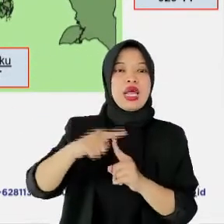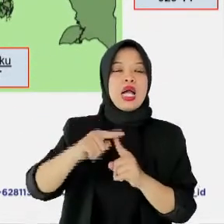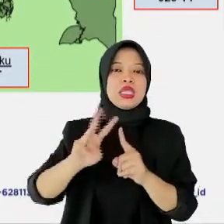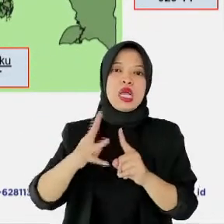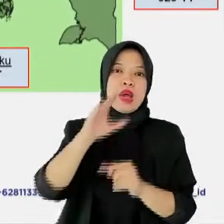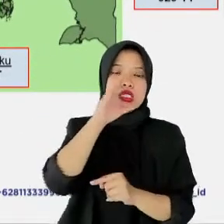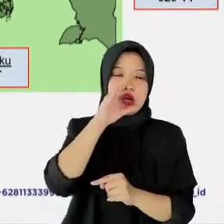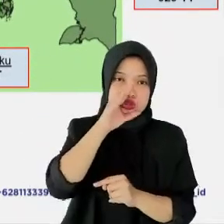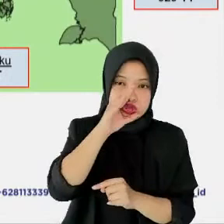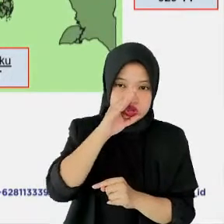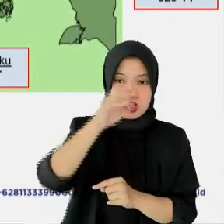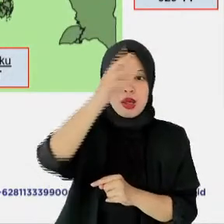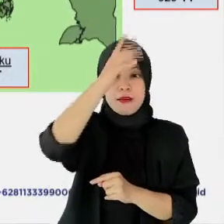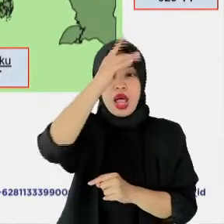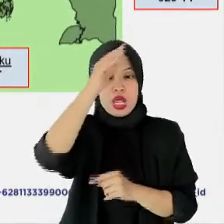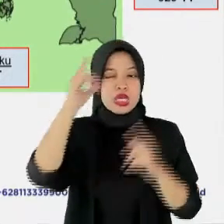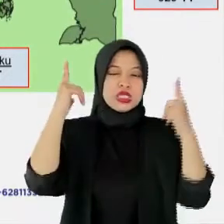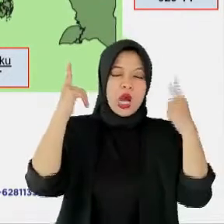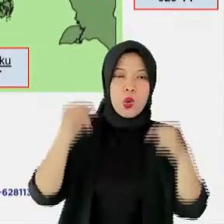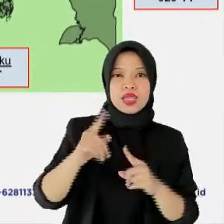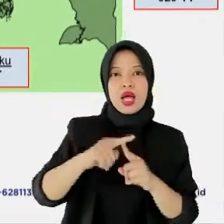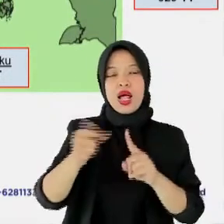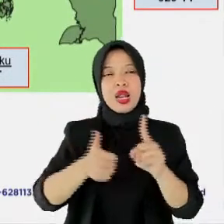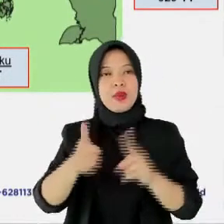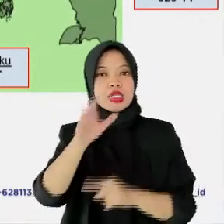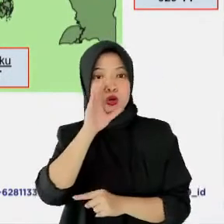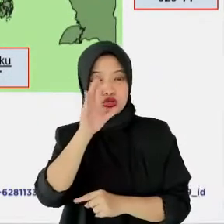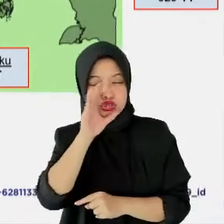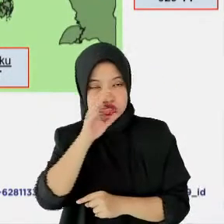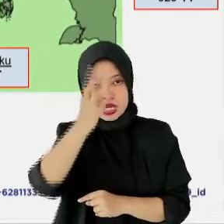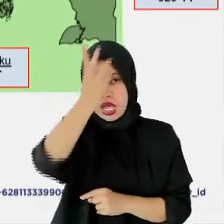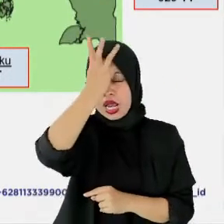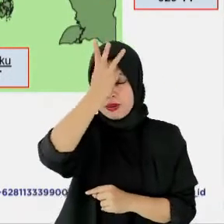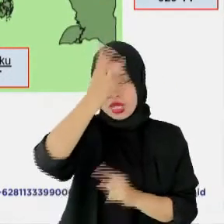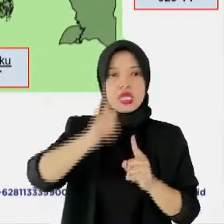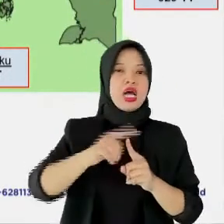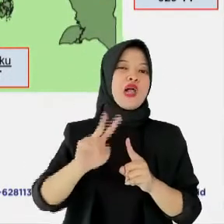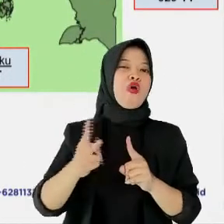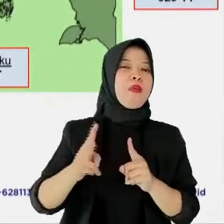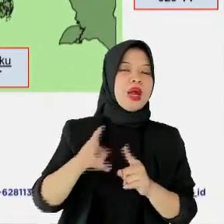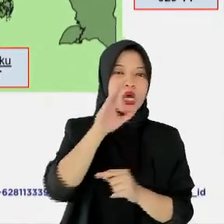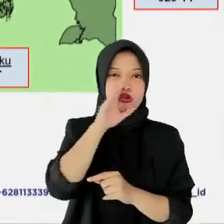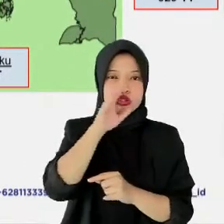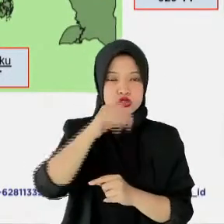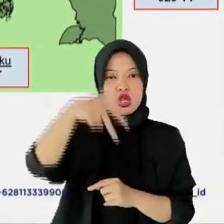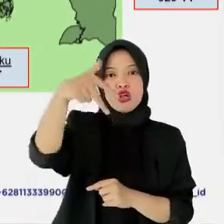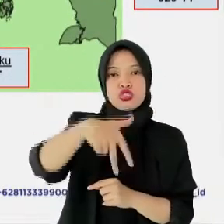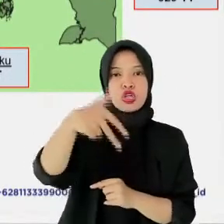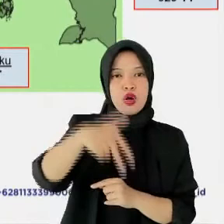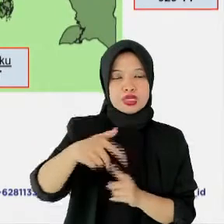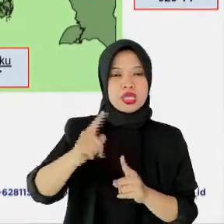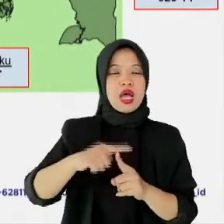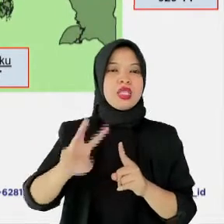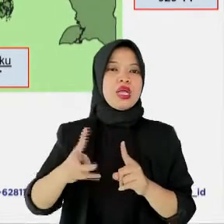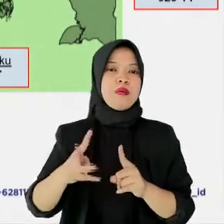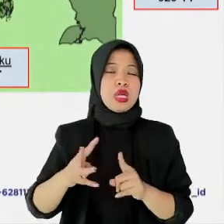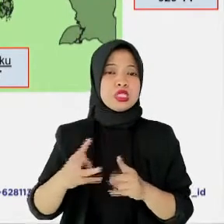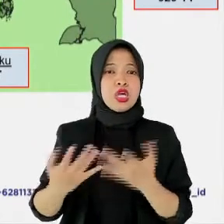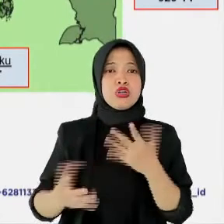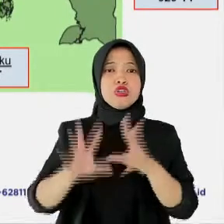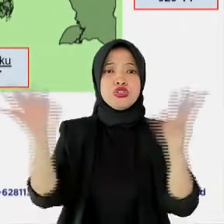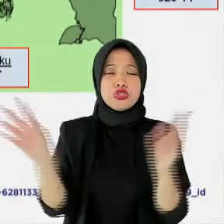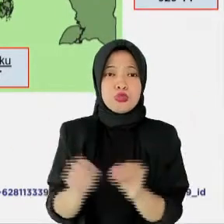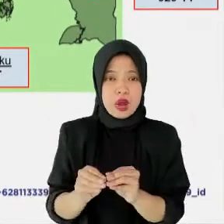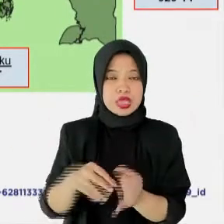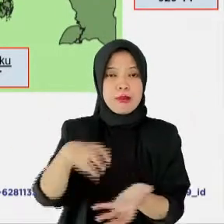13 Agustus, Jawa Bali update-nya per tanggal 16, Kalimantan update per tanggal 12, dan Sulawesi update per tanggal 13. Okay. Total kurang lebih